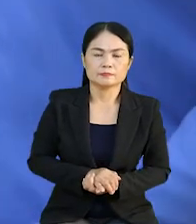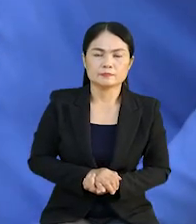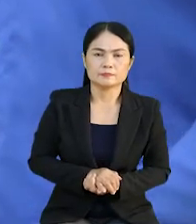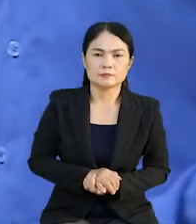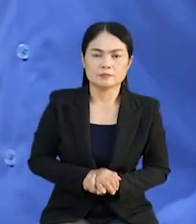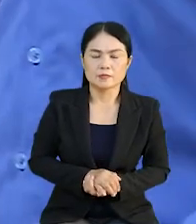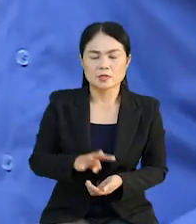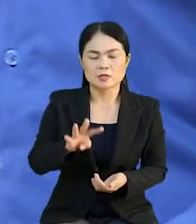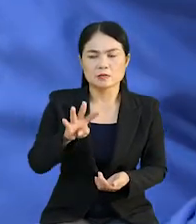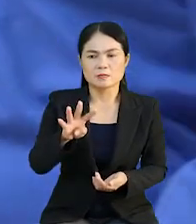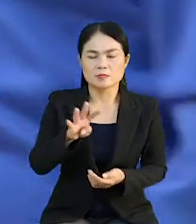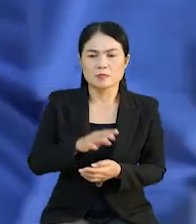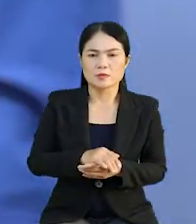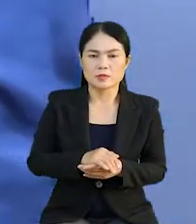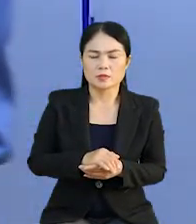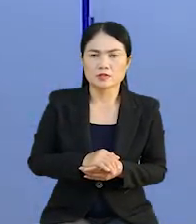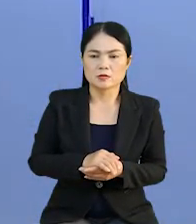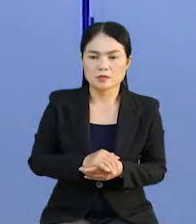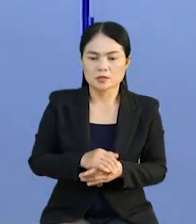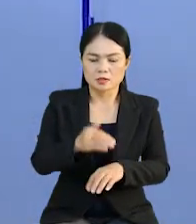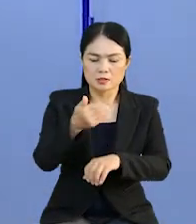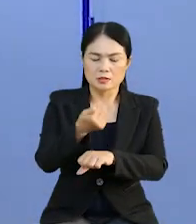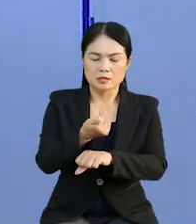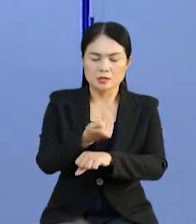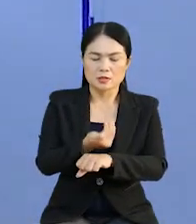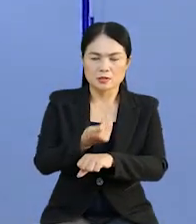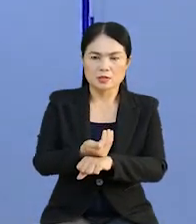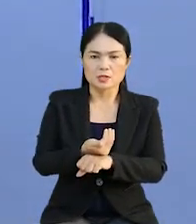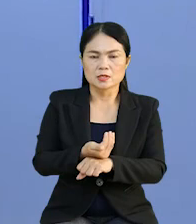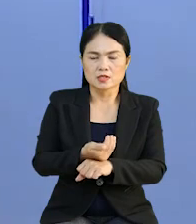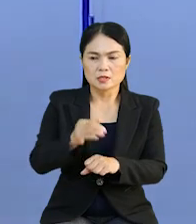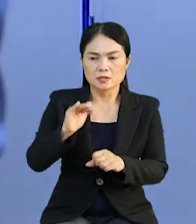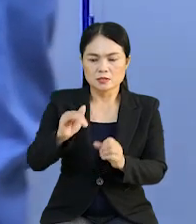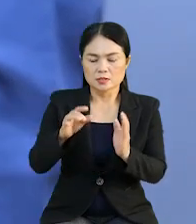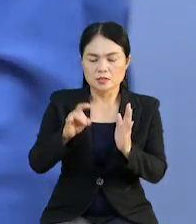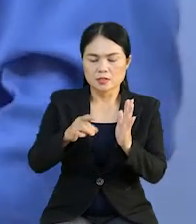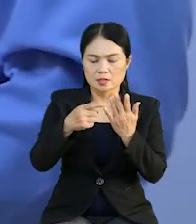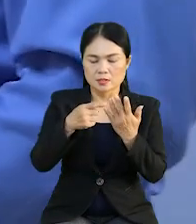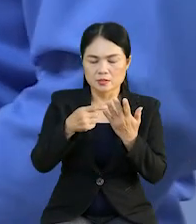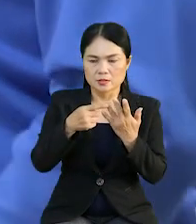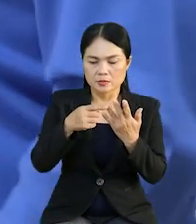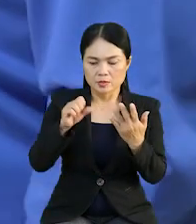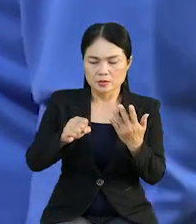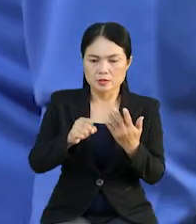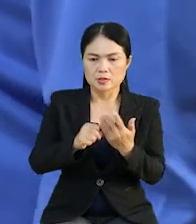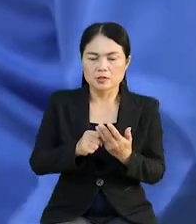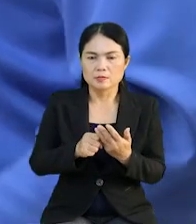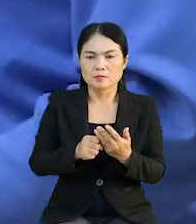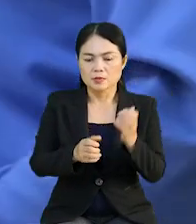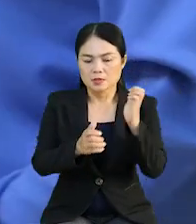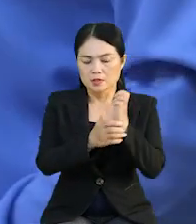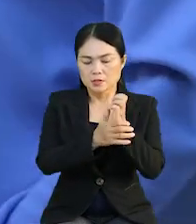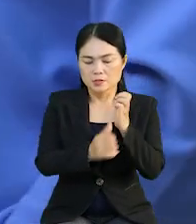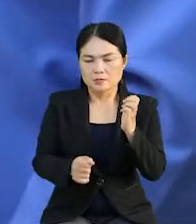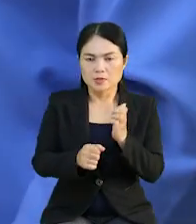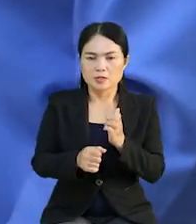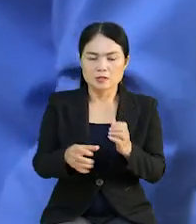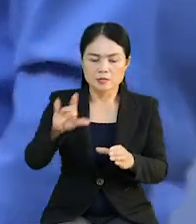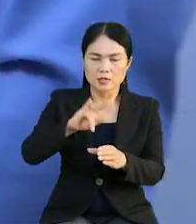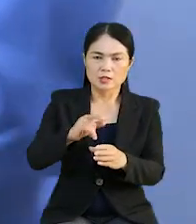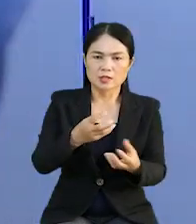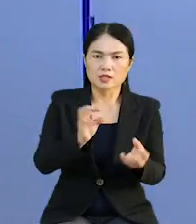បាទ4ពាក្យណាកូនណាសិលាស្ពតចំរាញ់ប្រេងកាតឆៅនិងពាក្យចចា